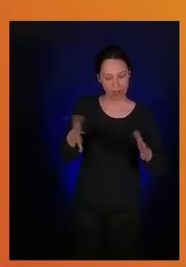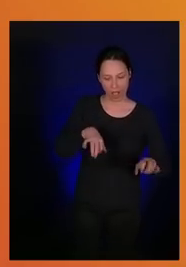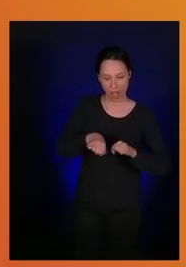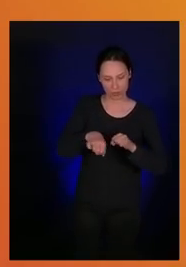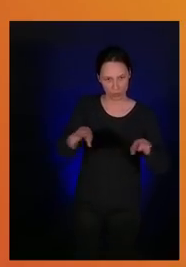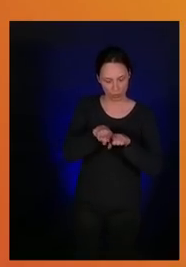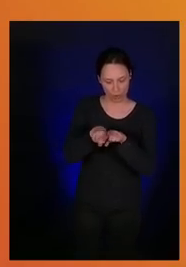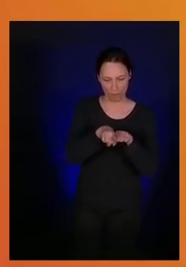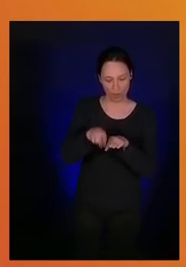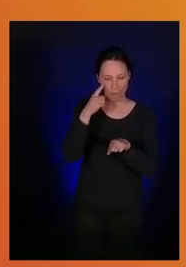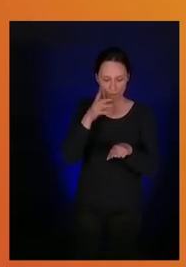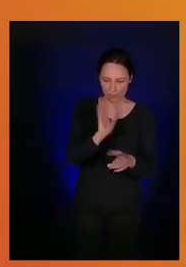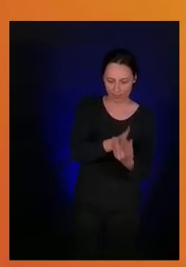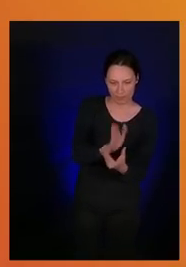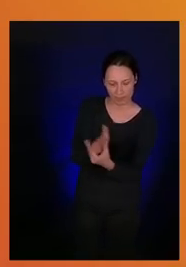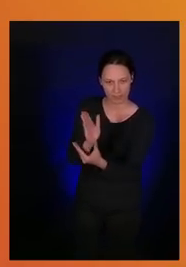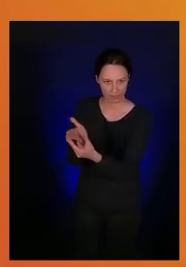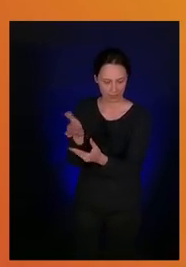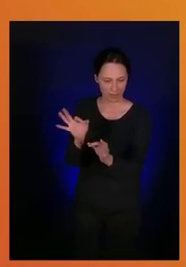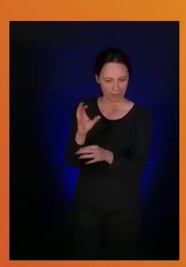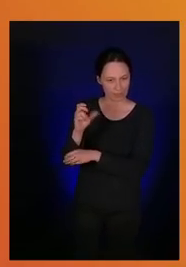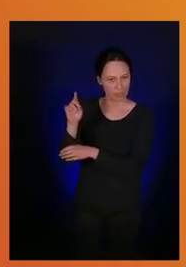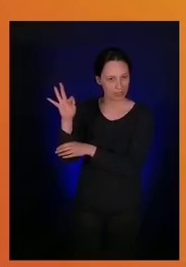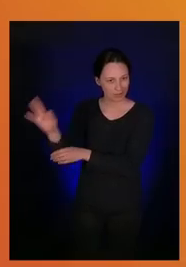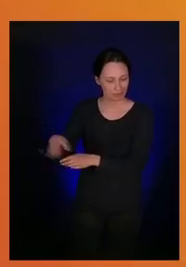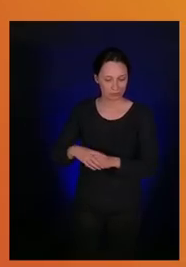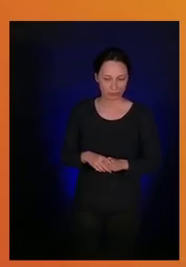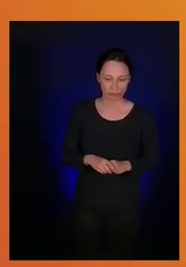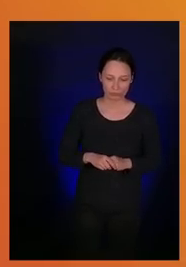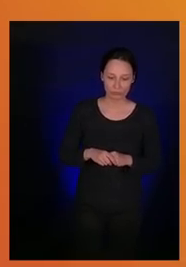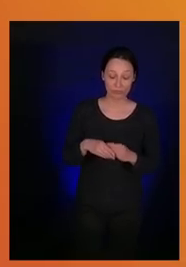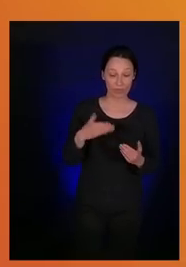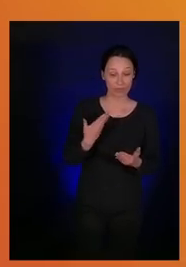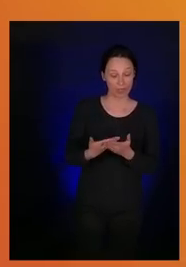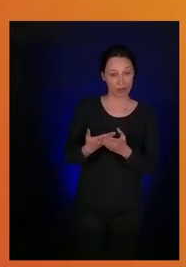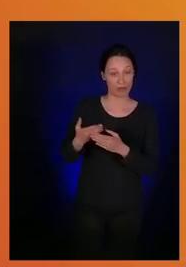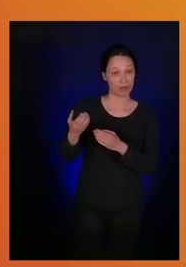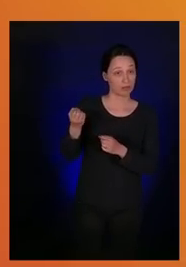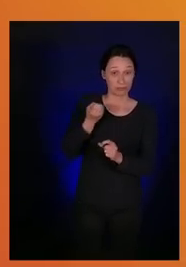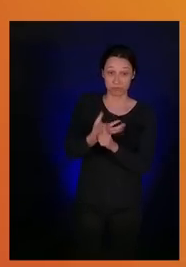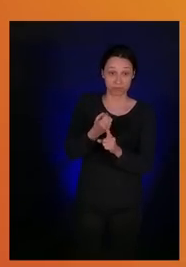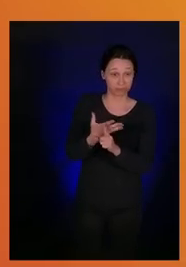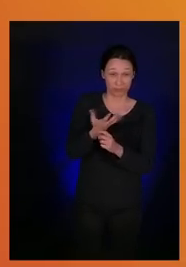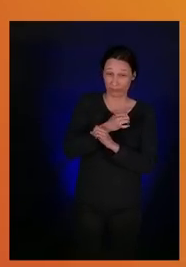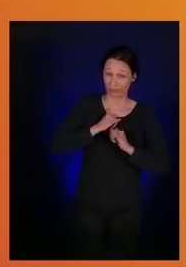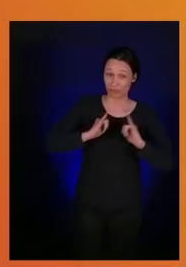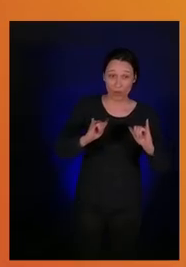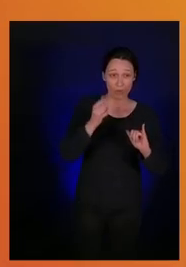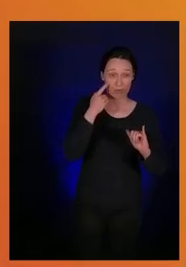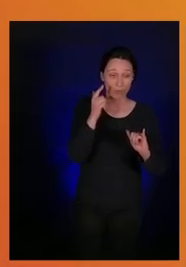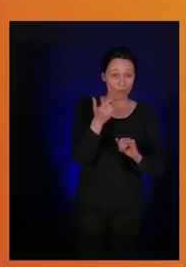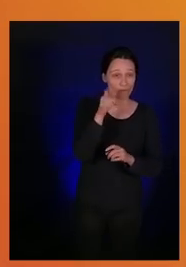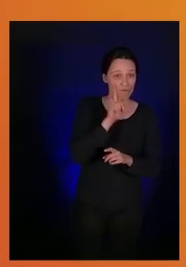d'intervention pour les organisations de la CGT. Il est un signal fort envoyé aux femmes de la CGT,